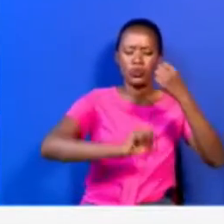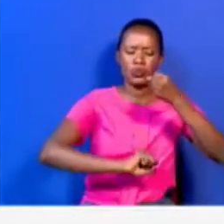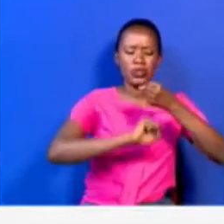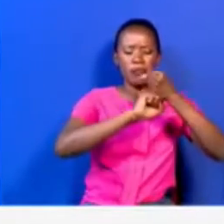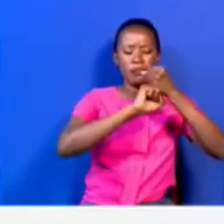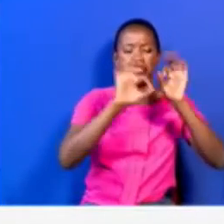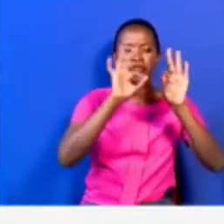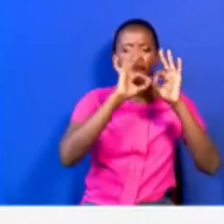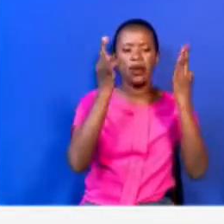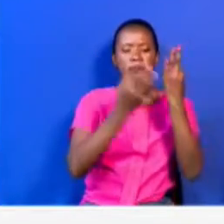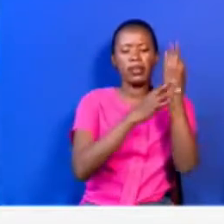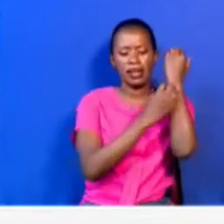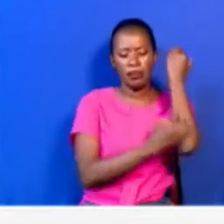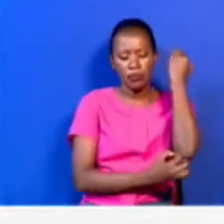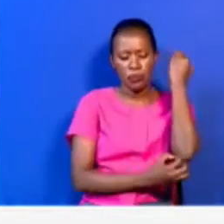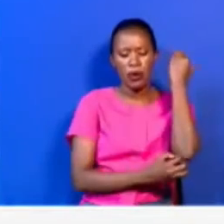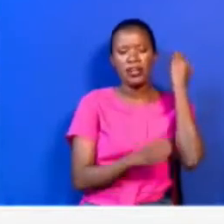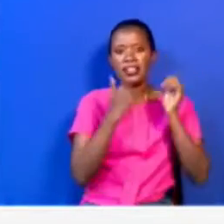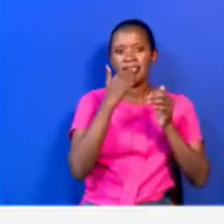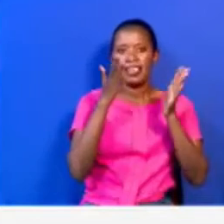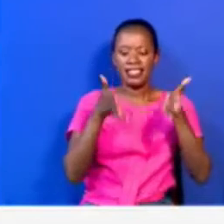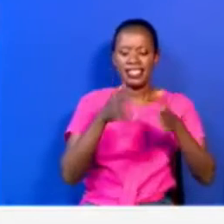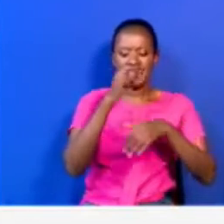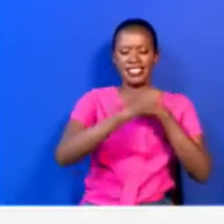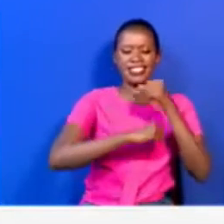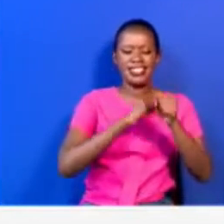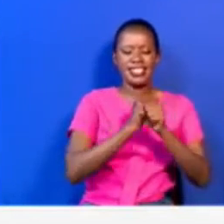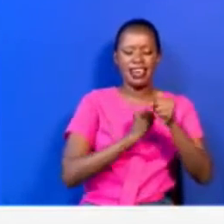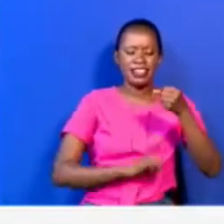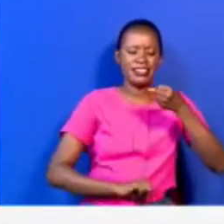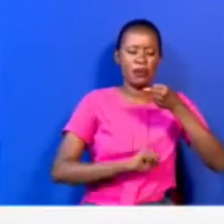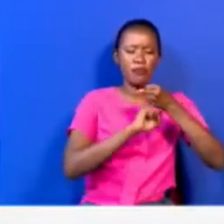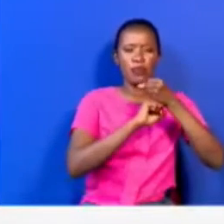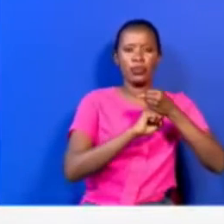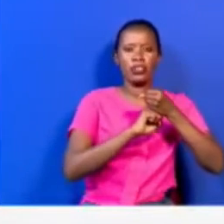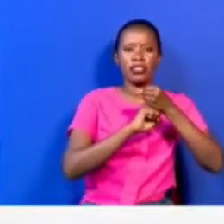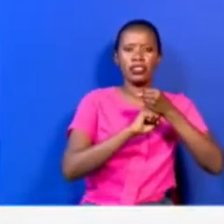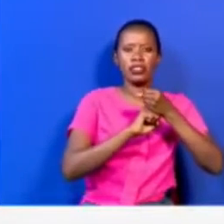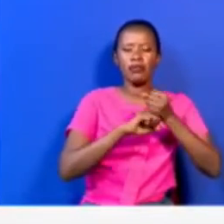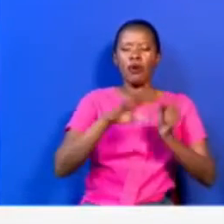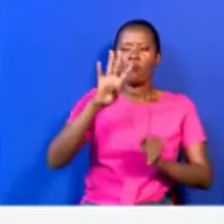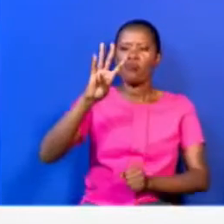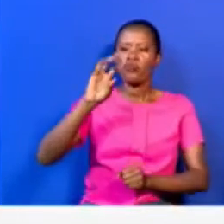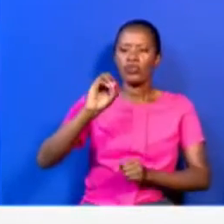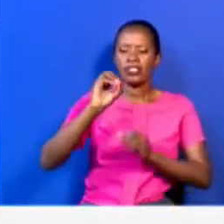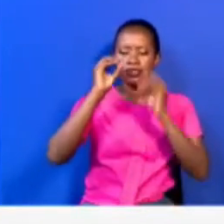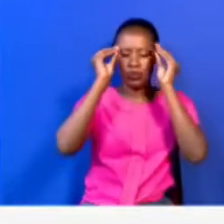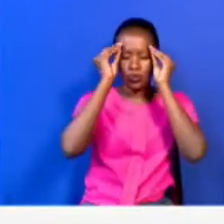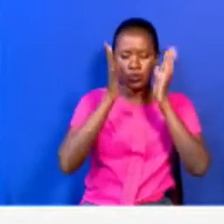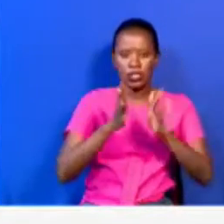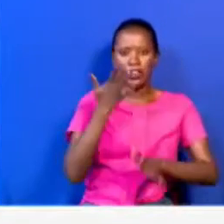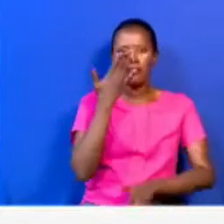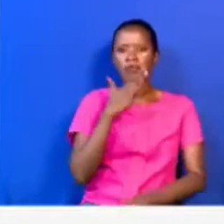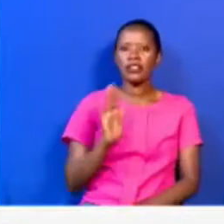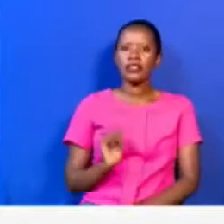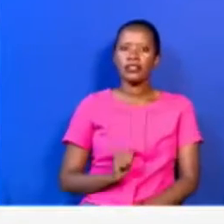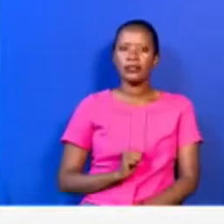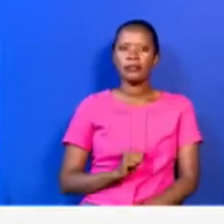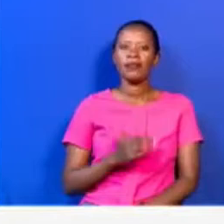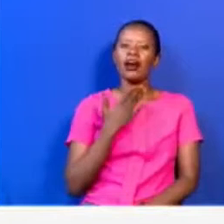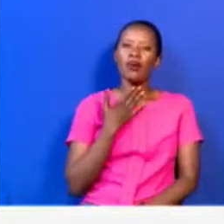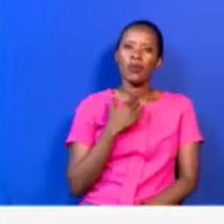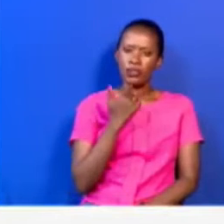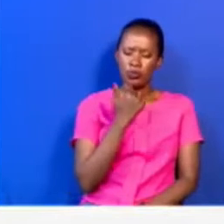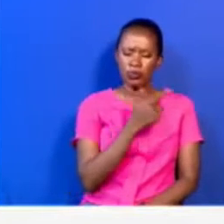hazijiwezi huku akitangaza kuwa mwaka huu amefadhili wanafunzi 40. Na vile vile nataka kutoa